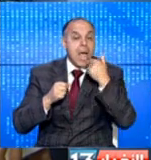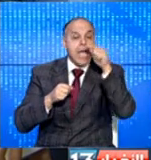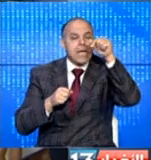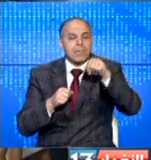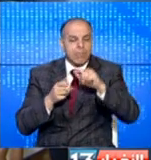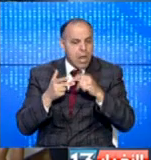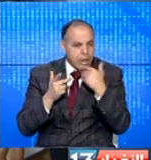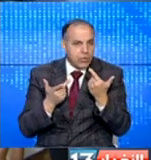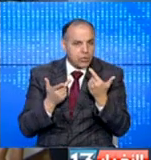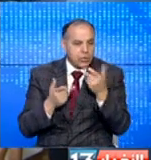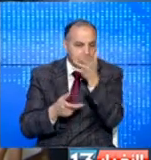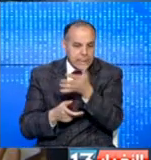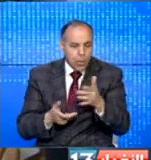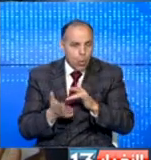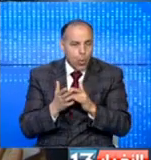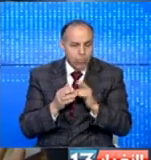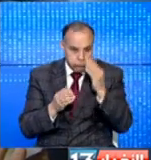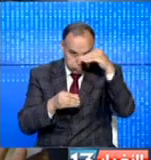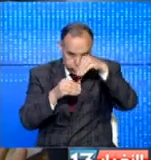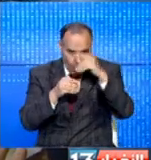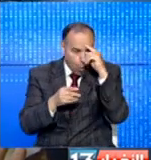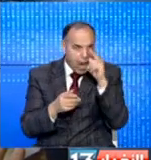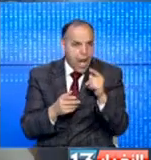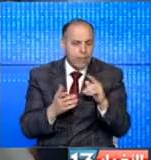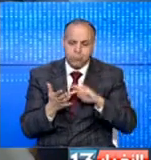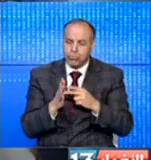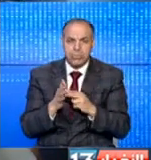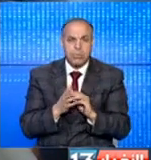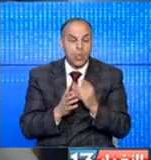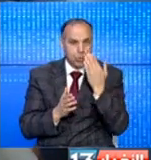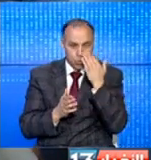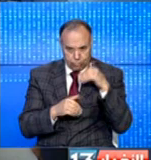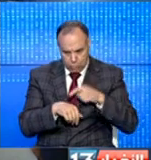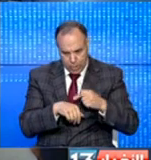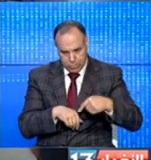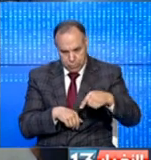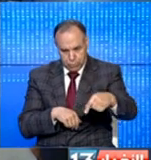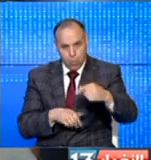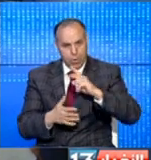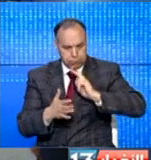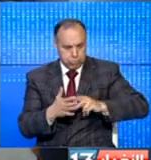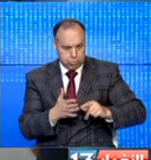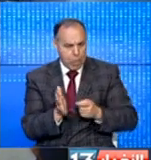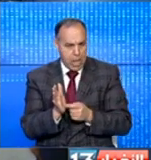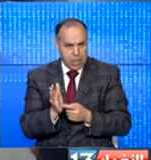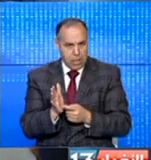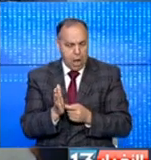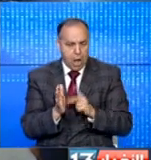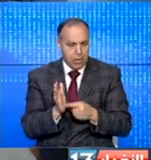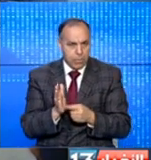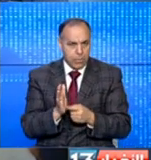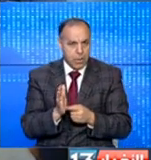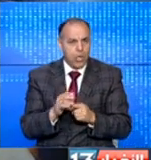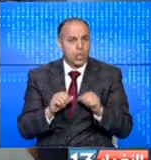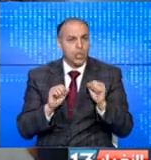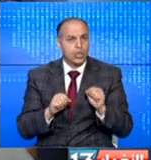يلزم أبنائنا تنصهر فيها بكل الطرق. وتو تشوفوا في الأيام القادمة أنا أمضيت في معناها قرار